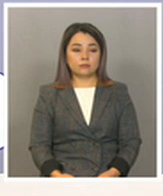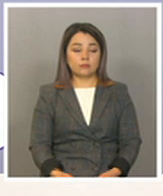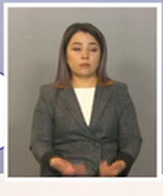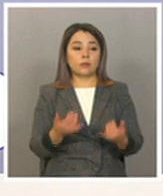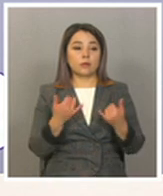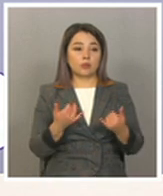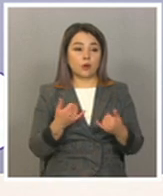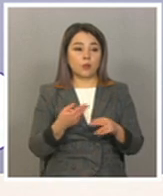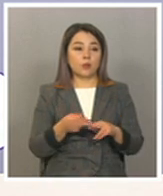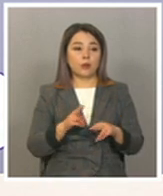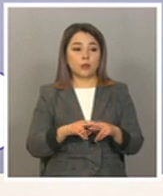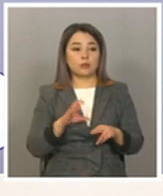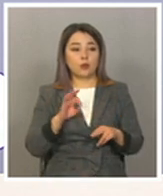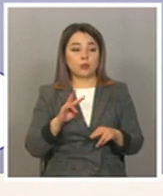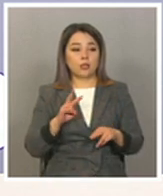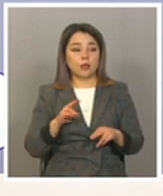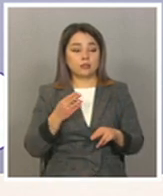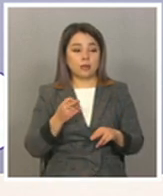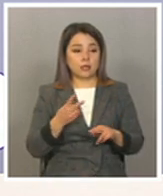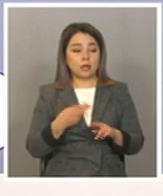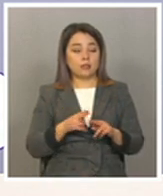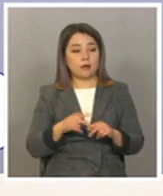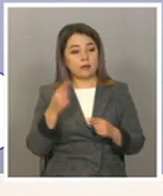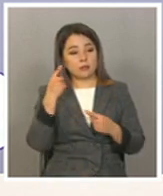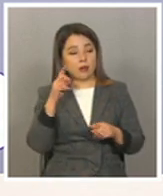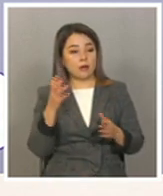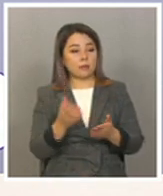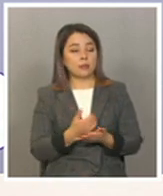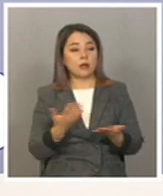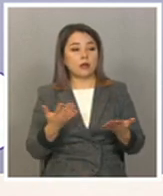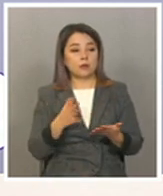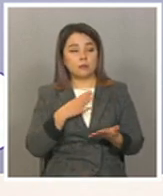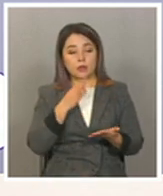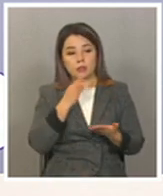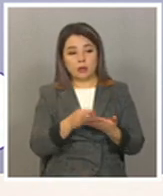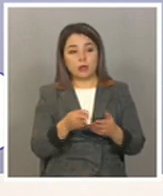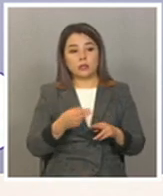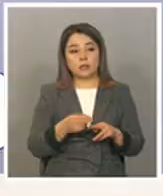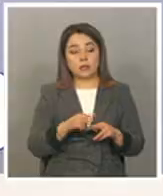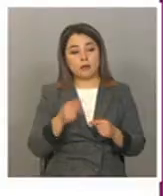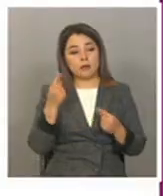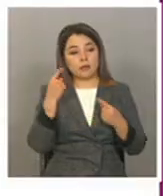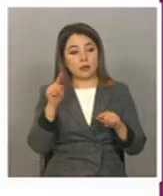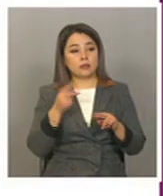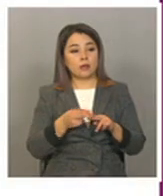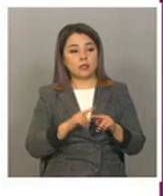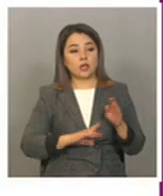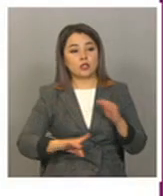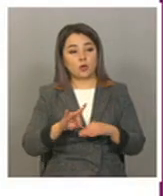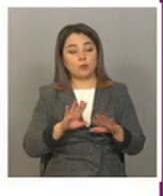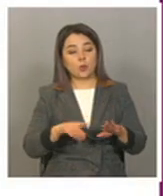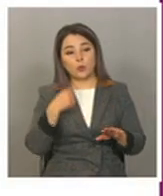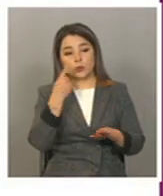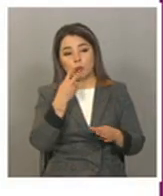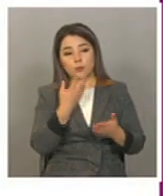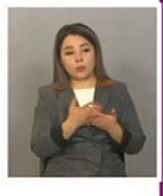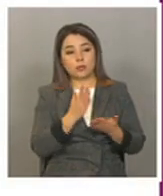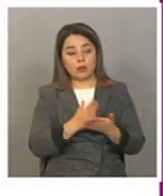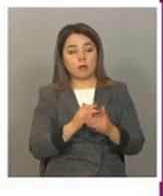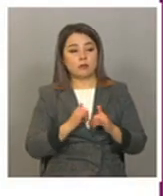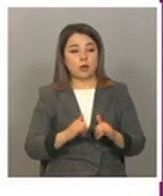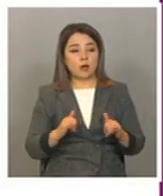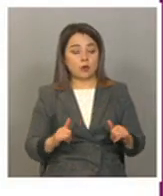Сонымен Сун Ятсеннің идеясы қайда жатты? Идеясы елді республика түрінде